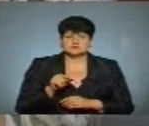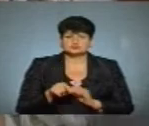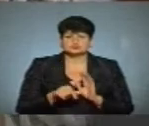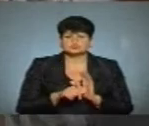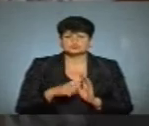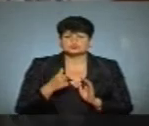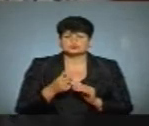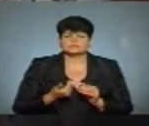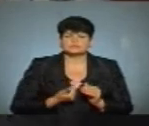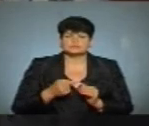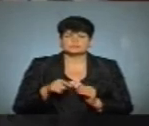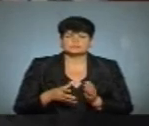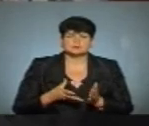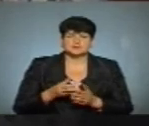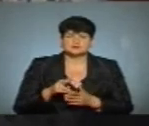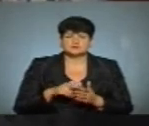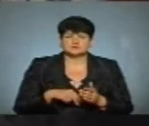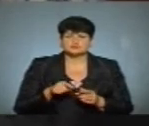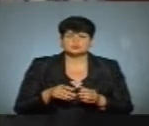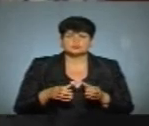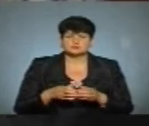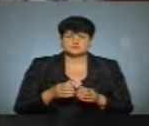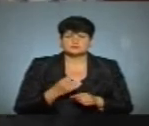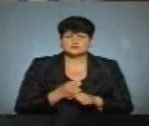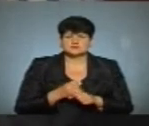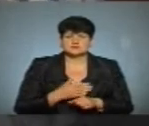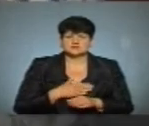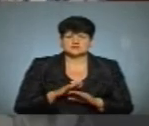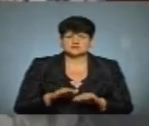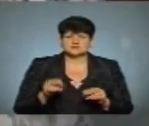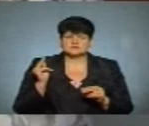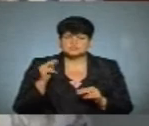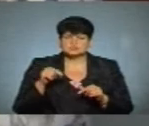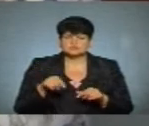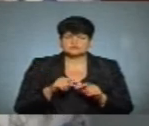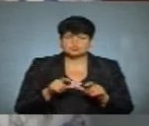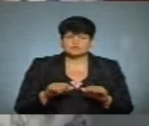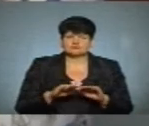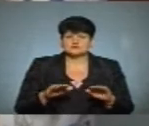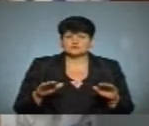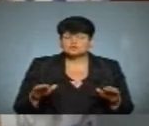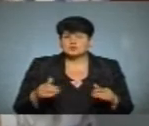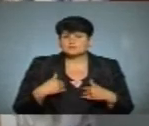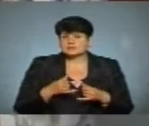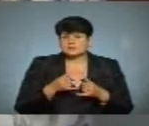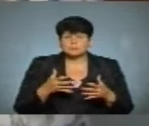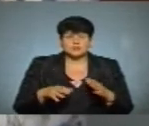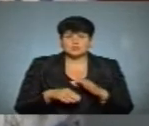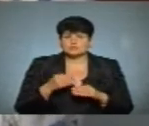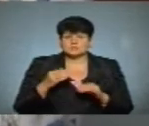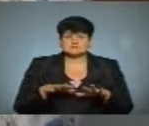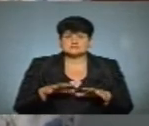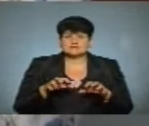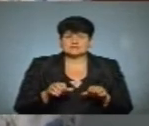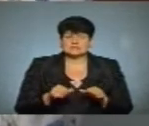років ми живемо тут, ми платимо податки в цю громаду, ми працюємо, наші діти вчаться тут в школі, в садочку, але ми не могли обирати